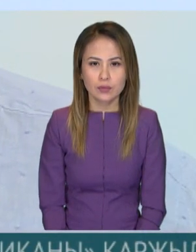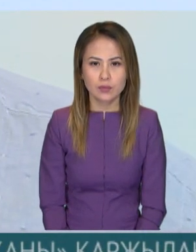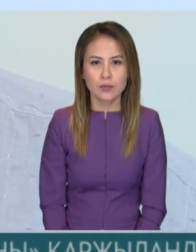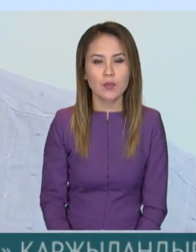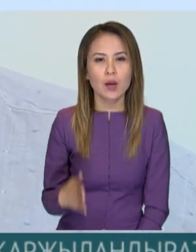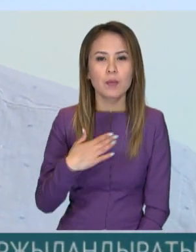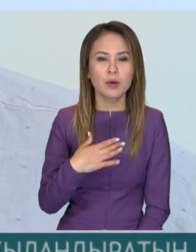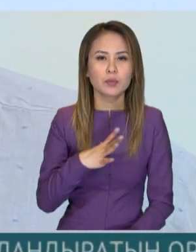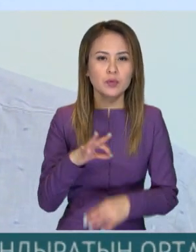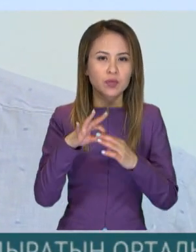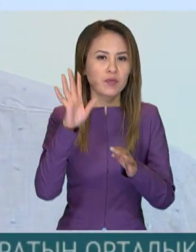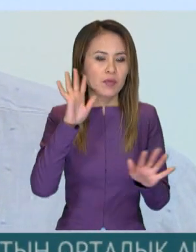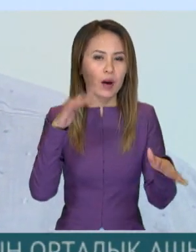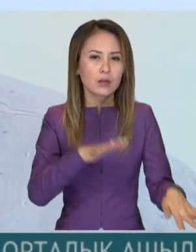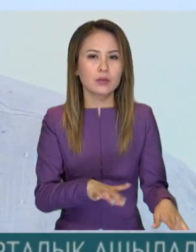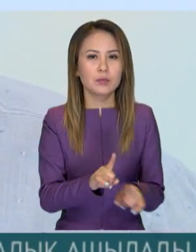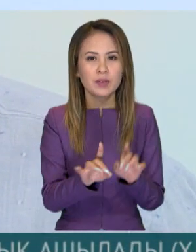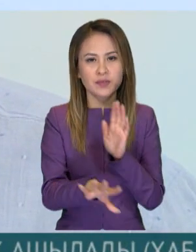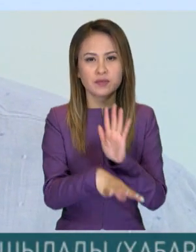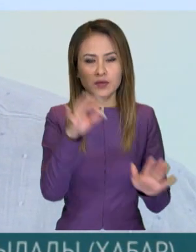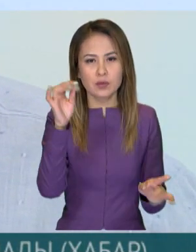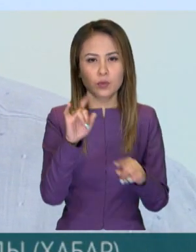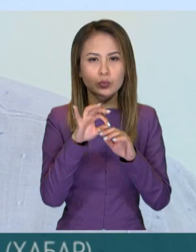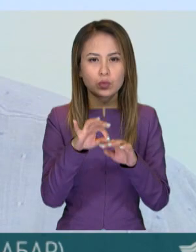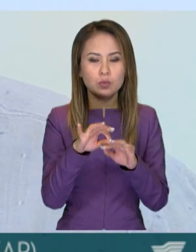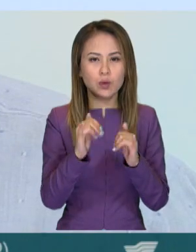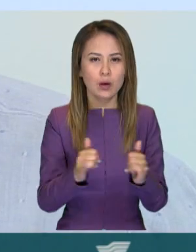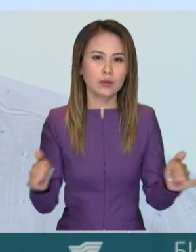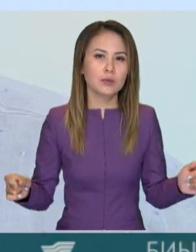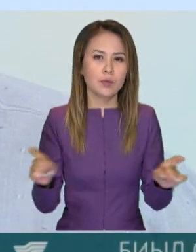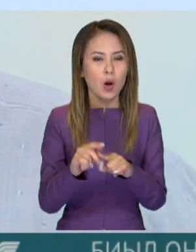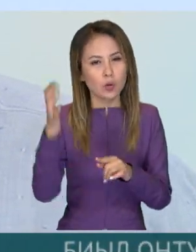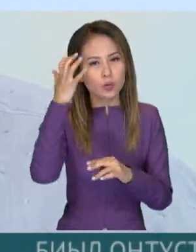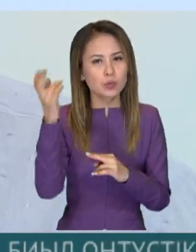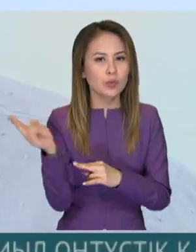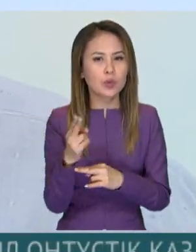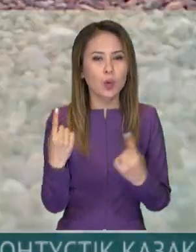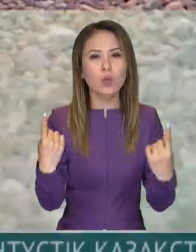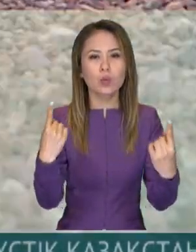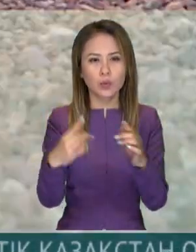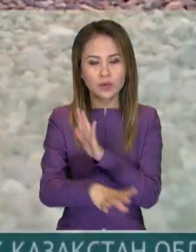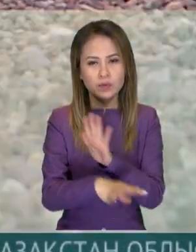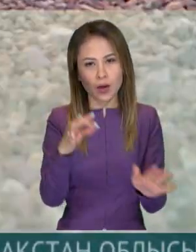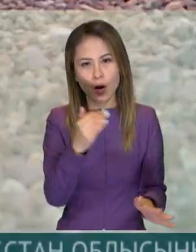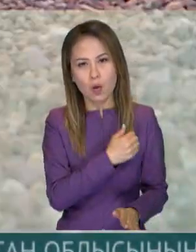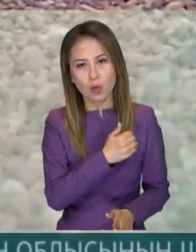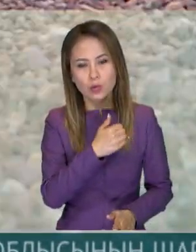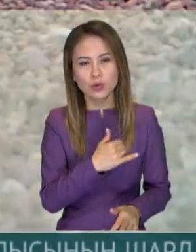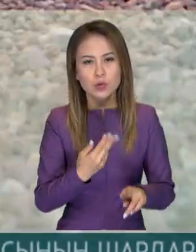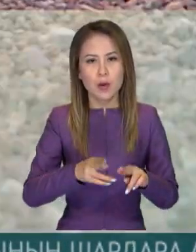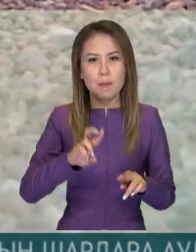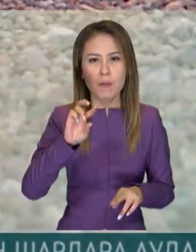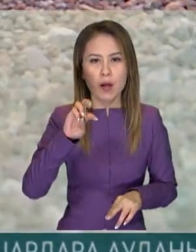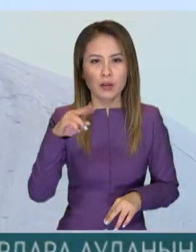Біз Тоқырауын өзенінен балықтың аналығын алып, оны қолдан ұрықтандыру арқылы қара балықтың ірі тұқымын қайта жаңғыртсақ дейміз. Ол үшін Балқаш